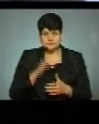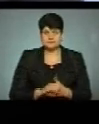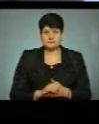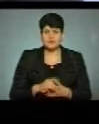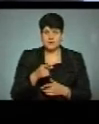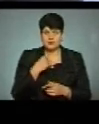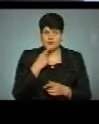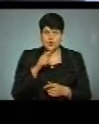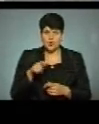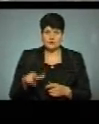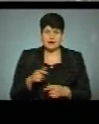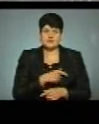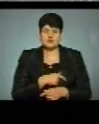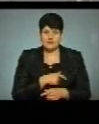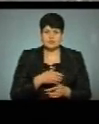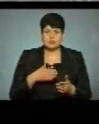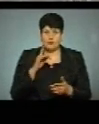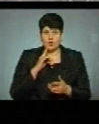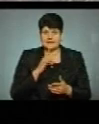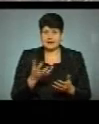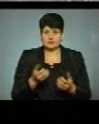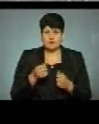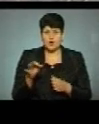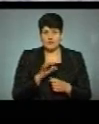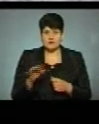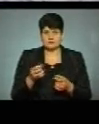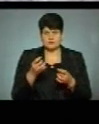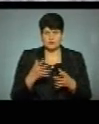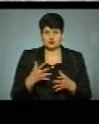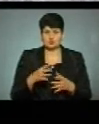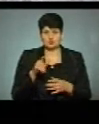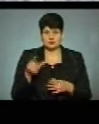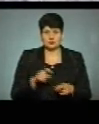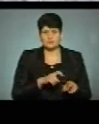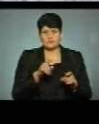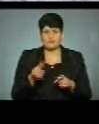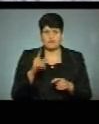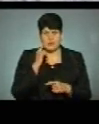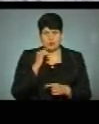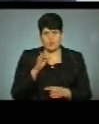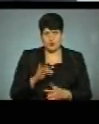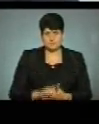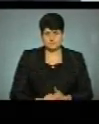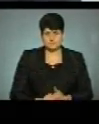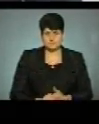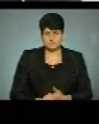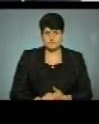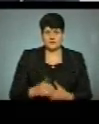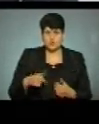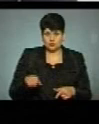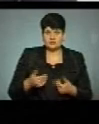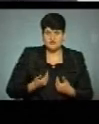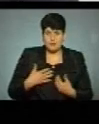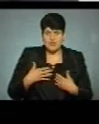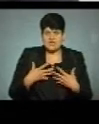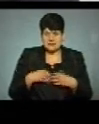За його словами, люди там чергуватимуть, доки не отримують офіційного спростування, що евакуйовані будуть перебувати в медоборах. Тут живе моя сім'я, живе моя